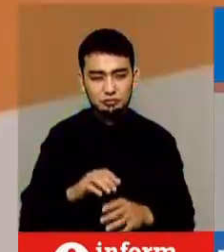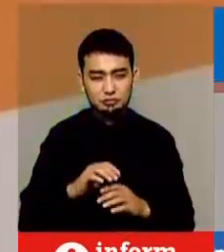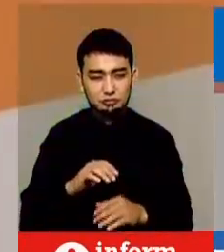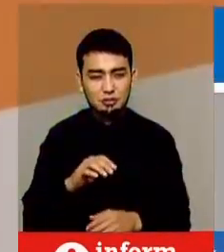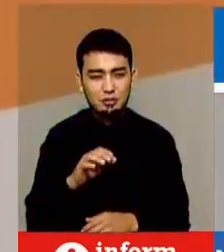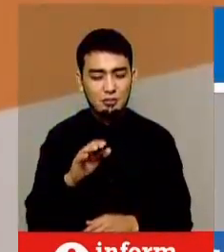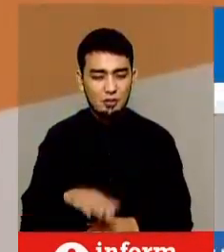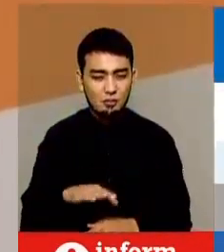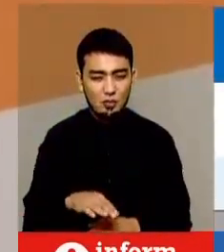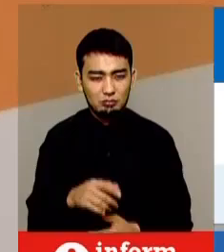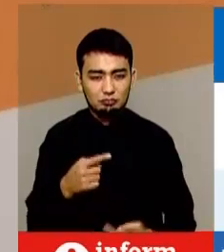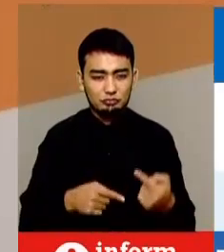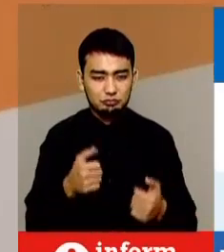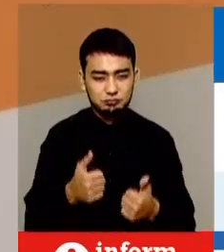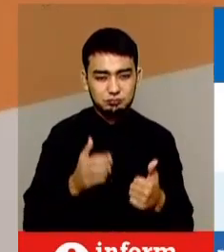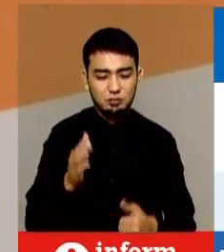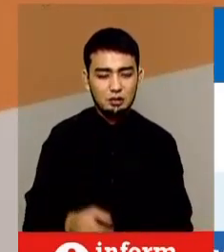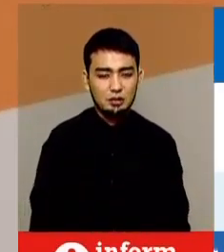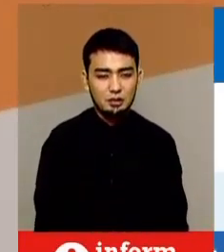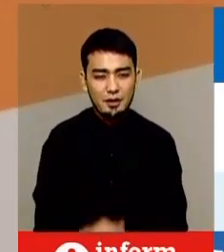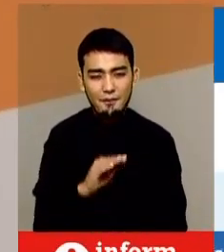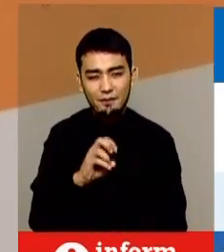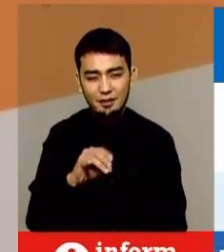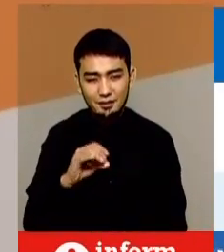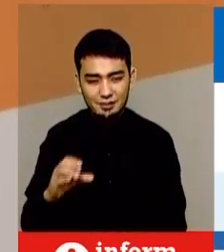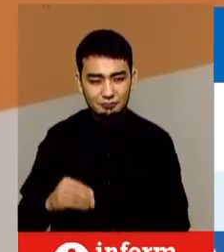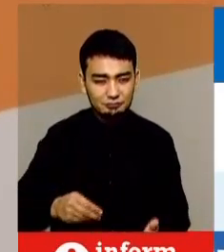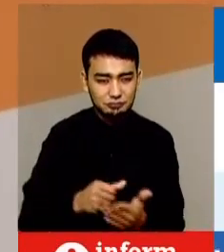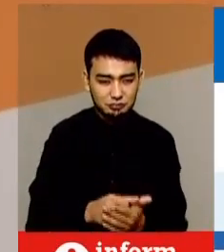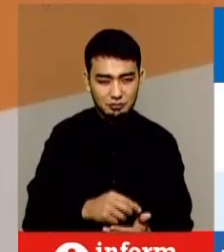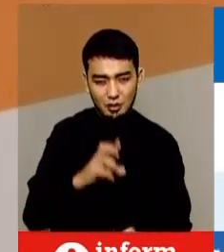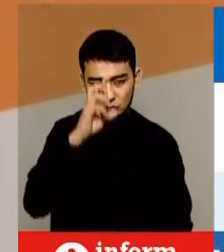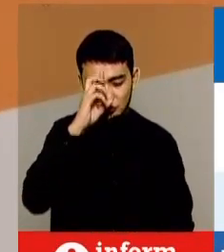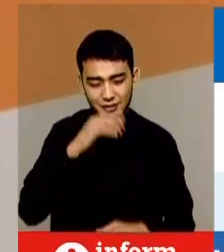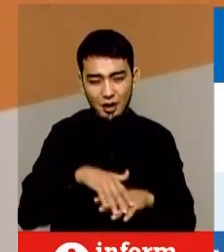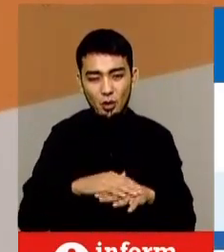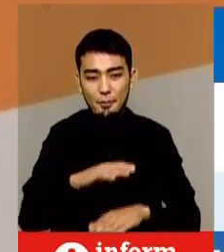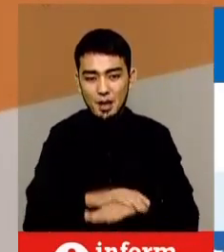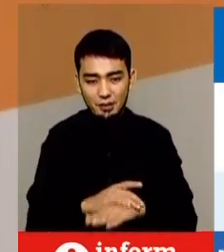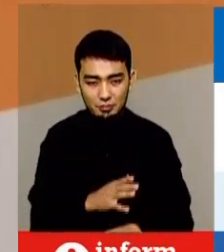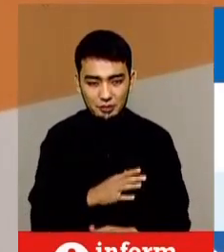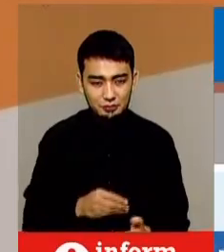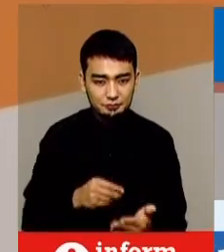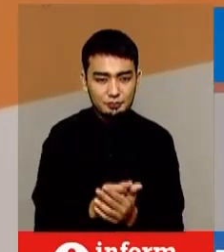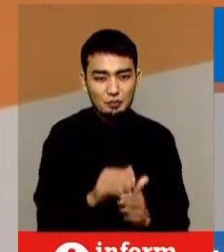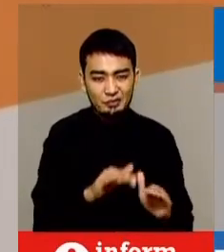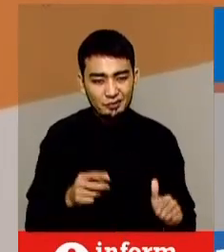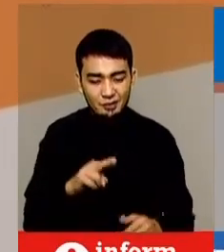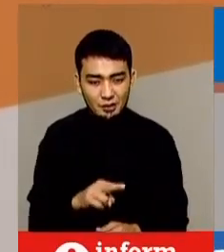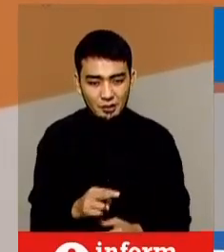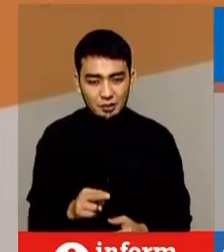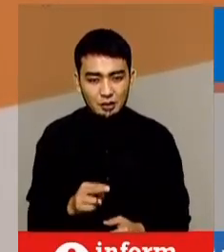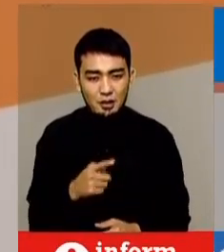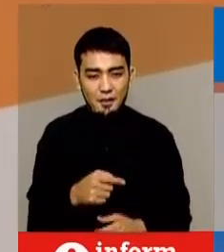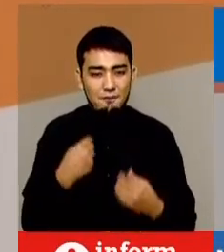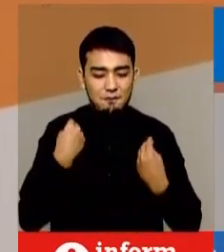Роль ХЛК в организации, в финансировании, в обеспечении тренировок для детей и обеспечении в полном обмундировании. Это